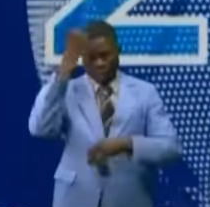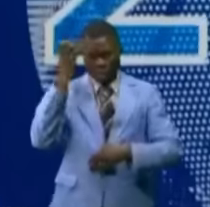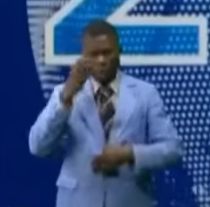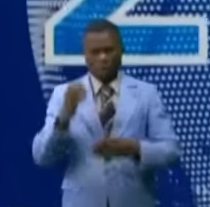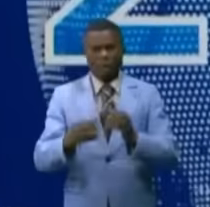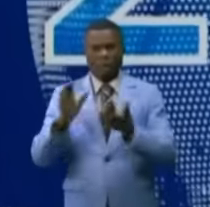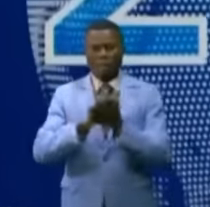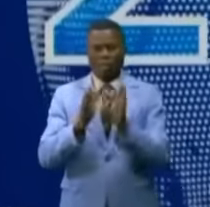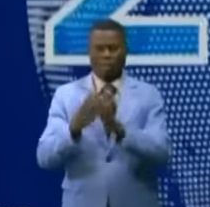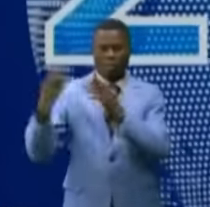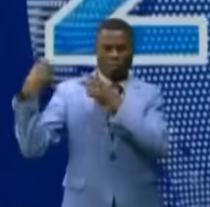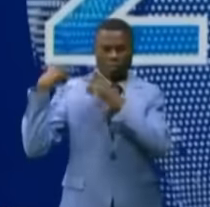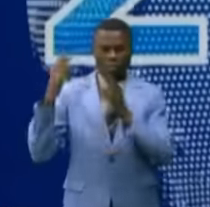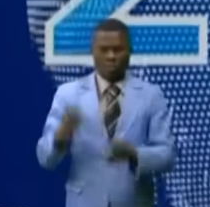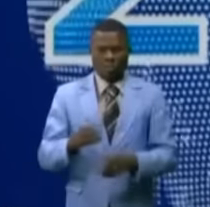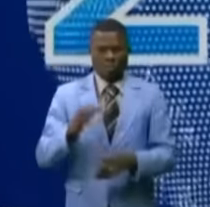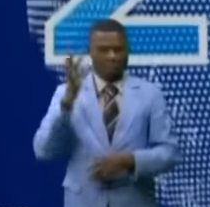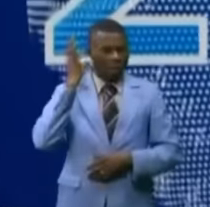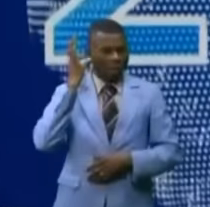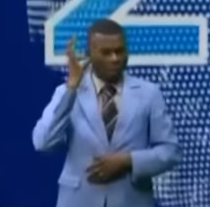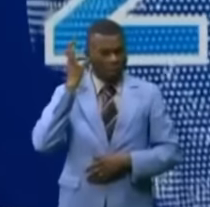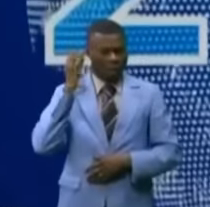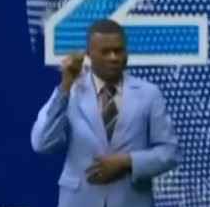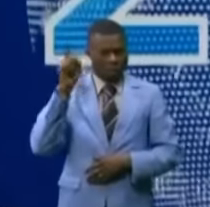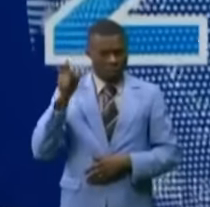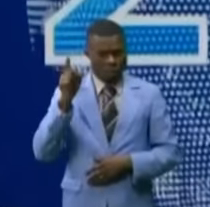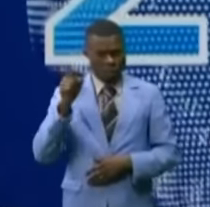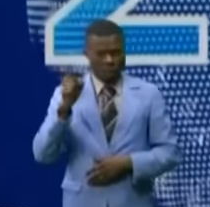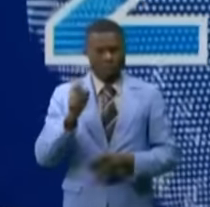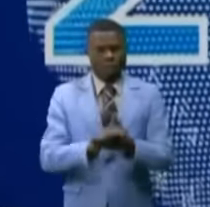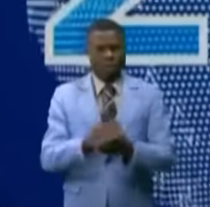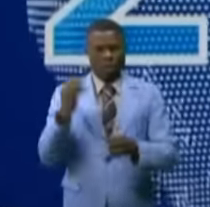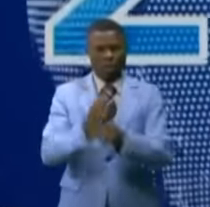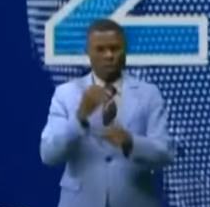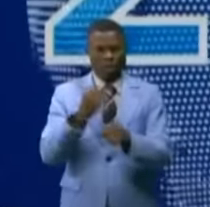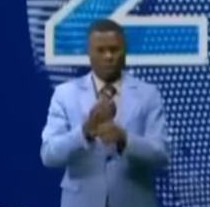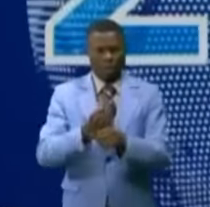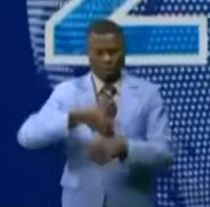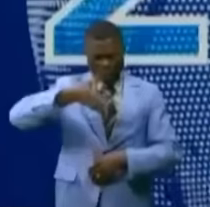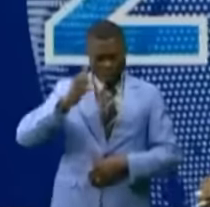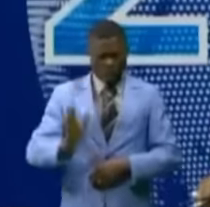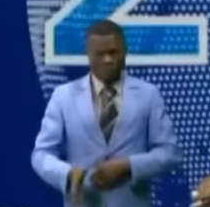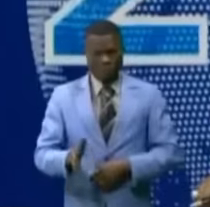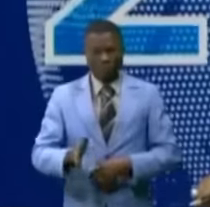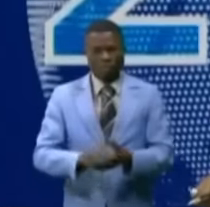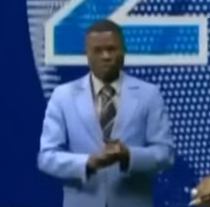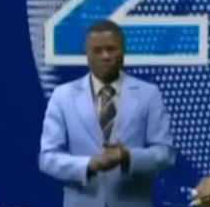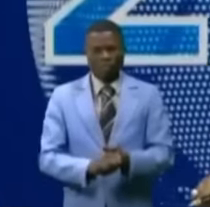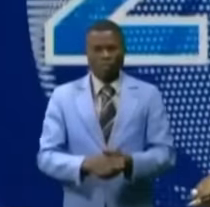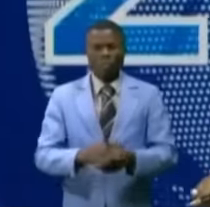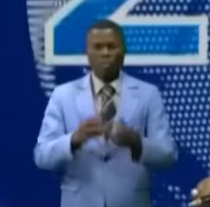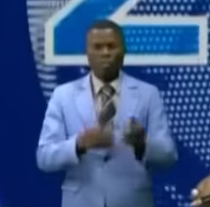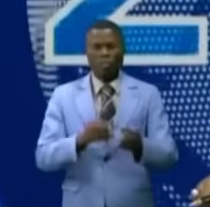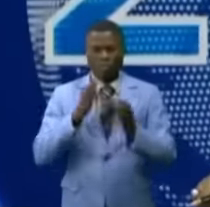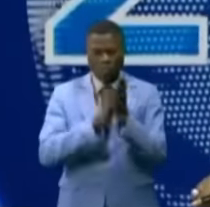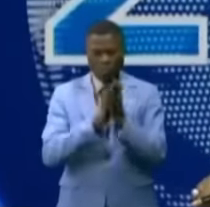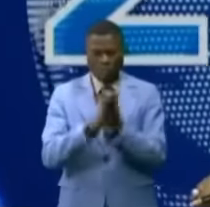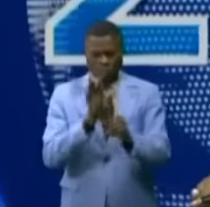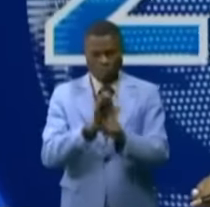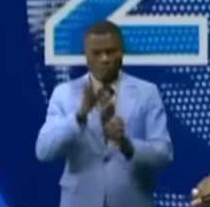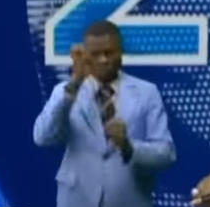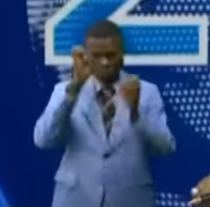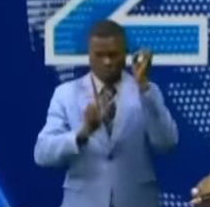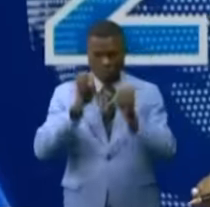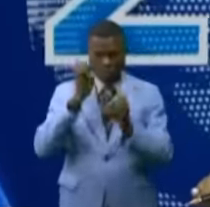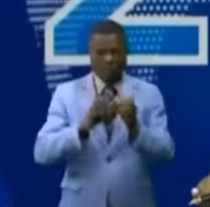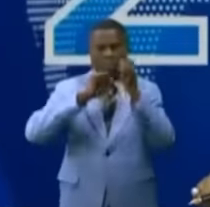femme se tient à Addis Abeba, capitale éthiopienne. Pendant les travaux des experts, la présidente de ce comité a mis l'accent sur l'évaluation